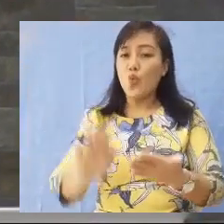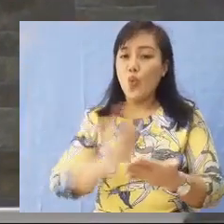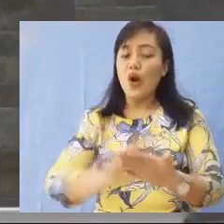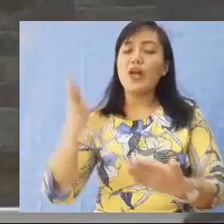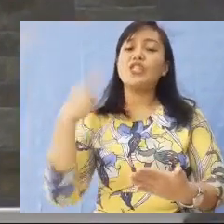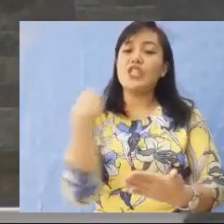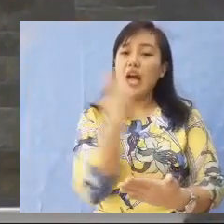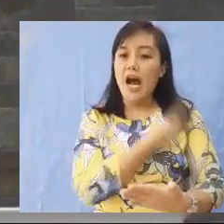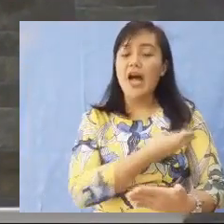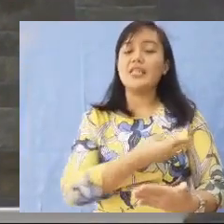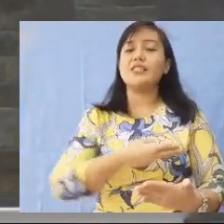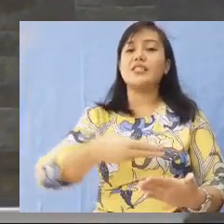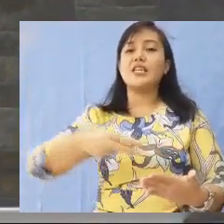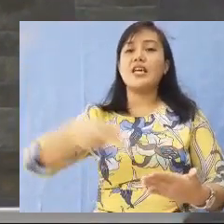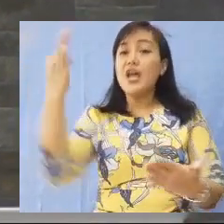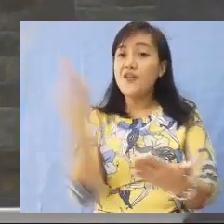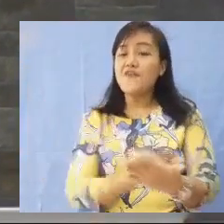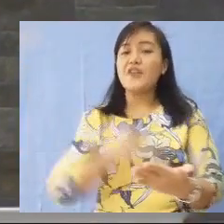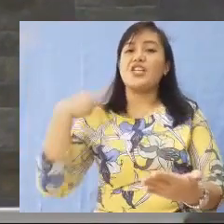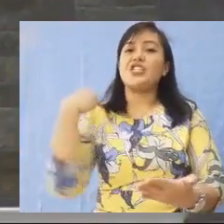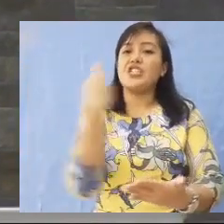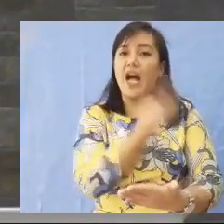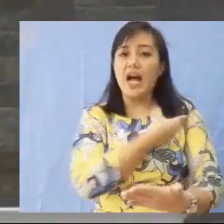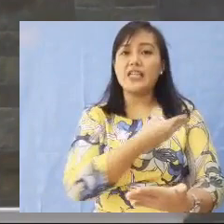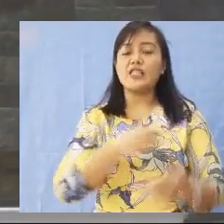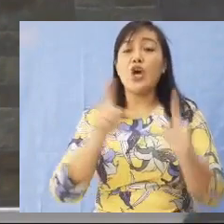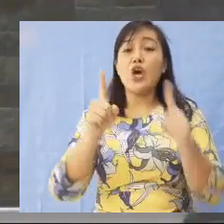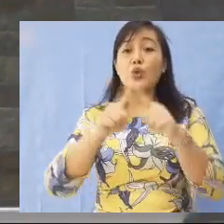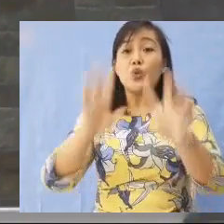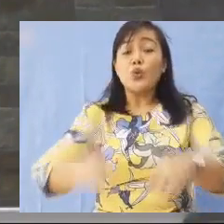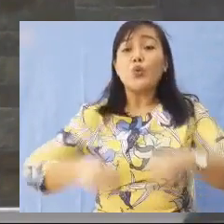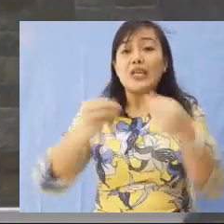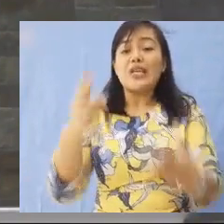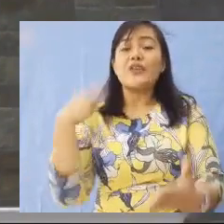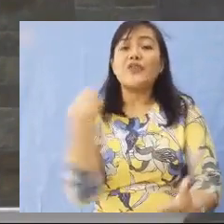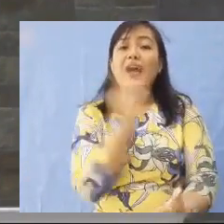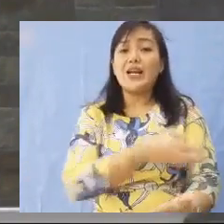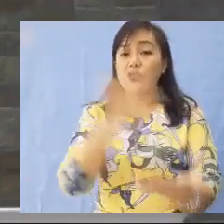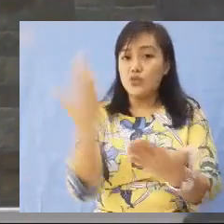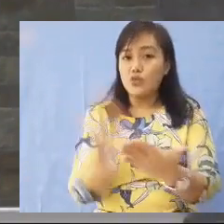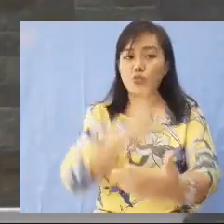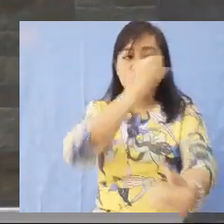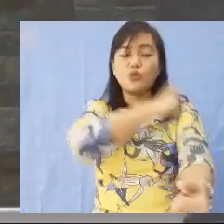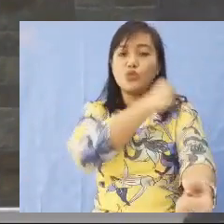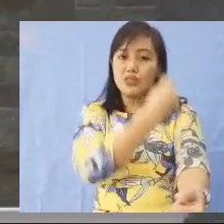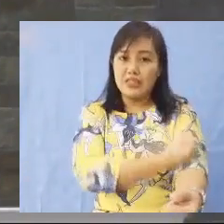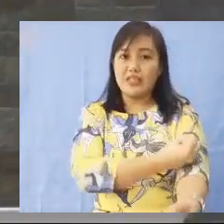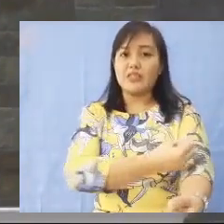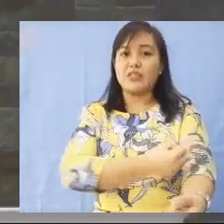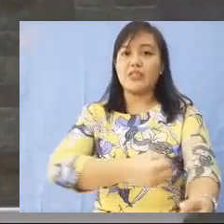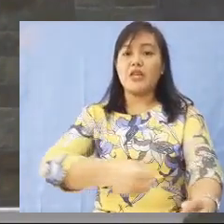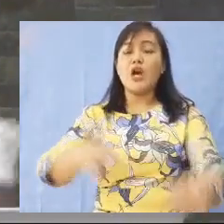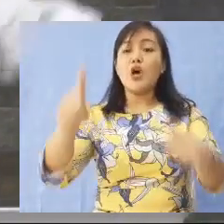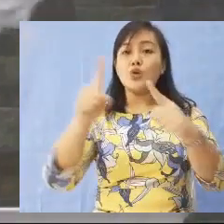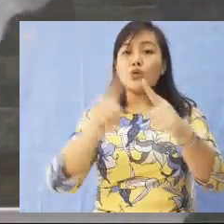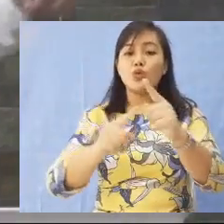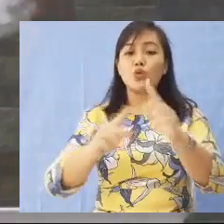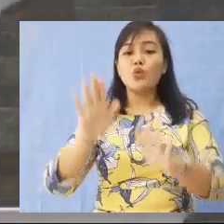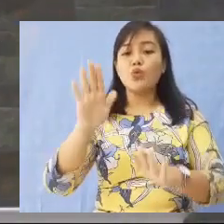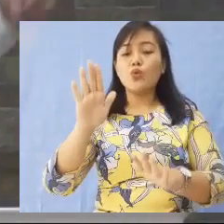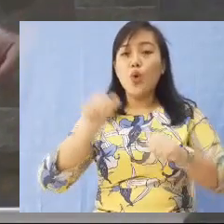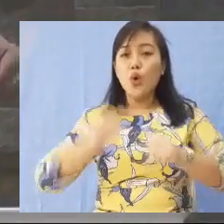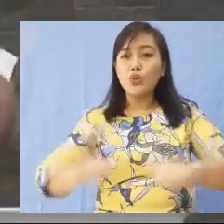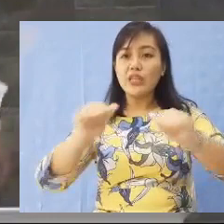magre-refresh sa iyo. To give you a new strength and a new energy to walk on in the midst of